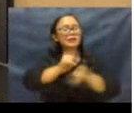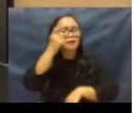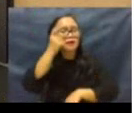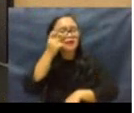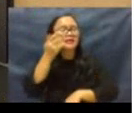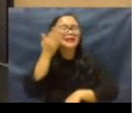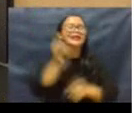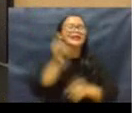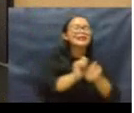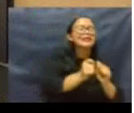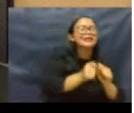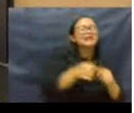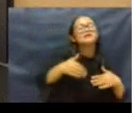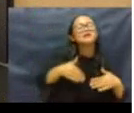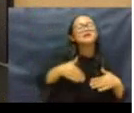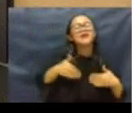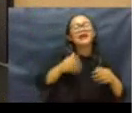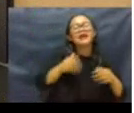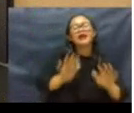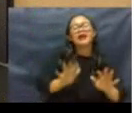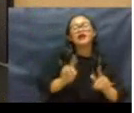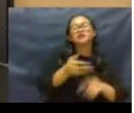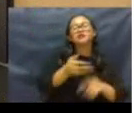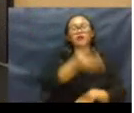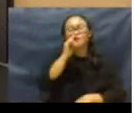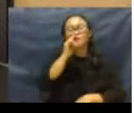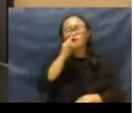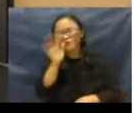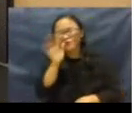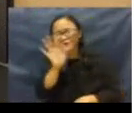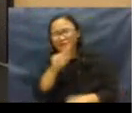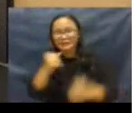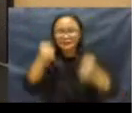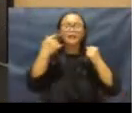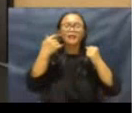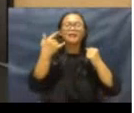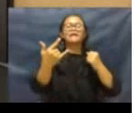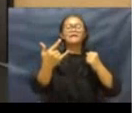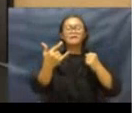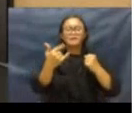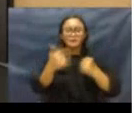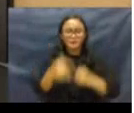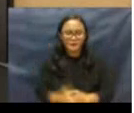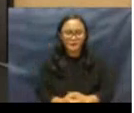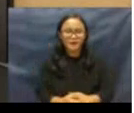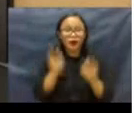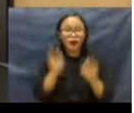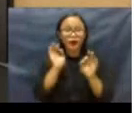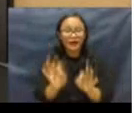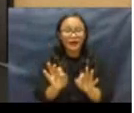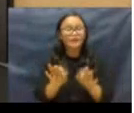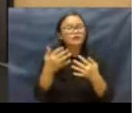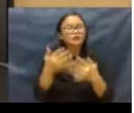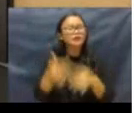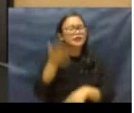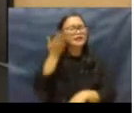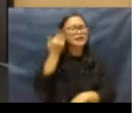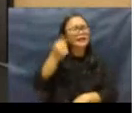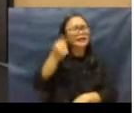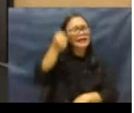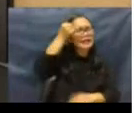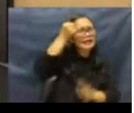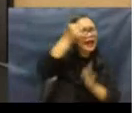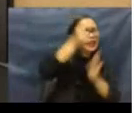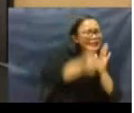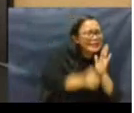supaya Bapak Ibu tidak bosan dan juga tetap semangat. Oke, tadi kita telah membahas mengenai critical thinking atau cara